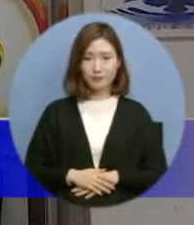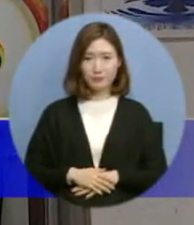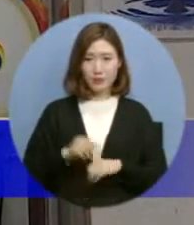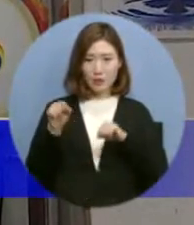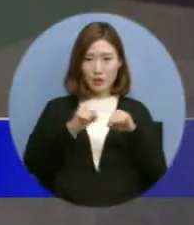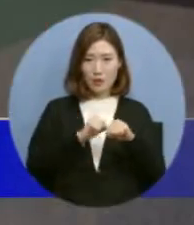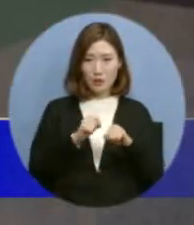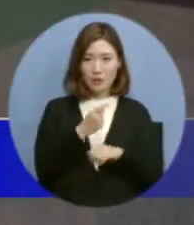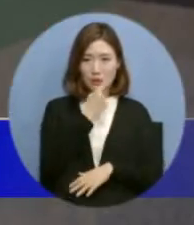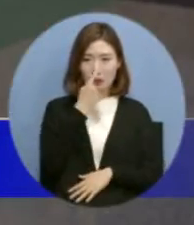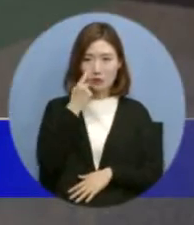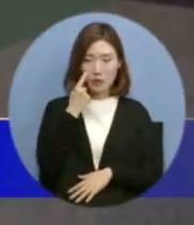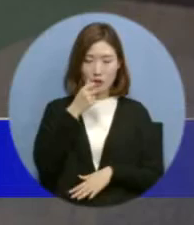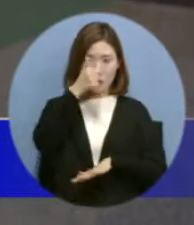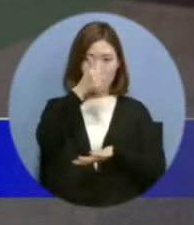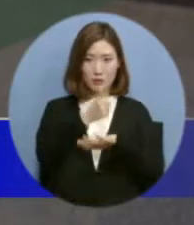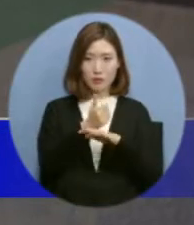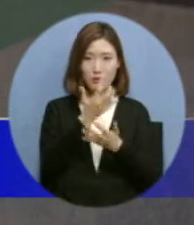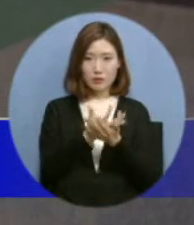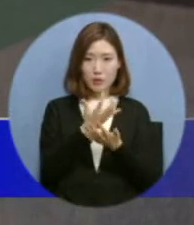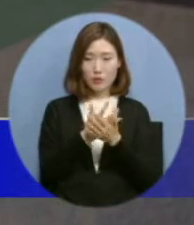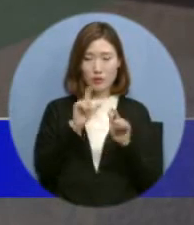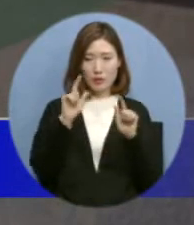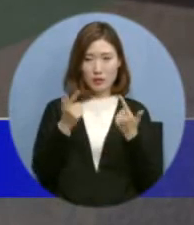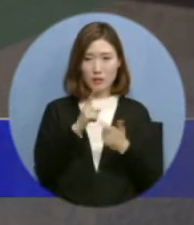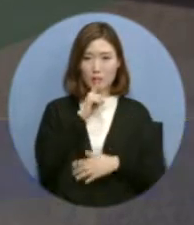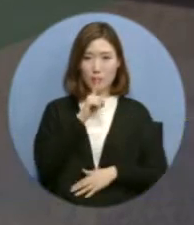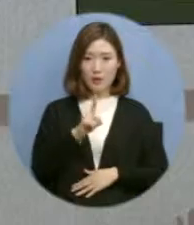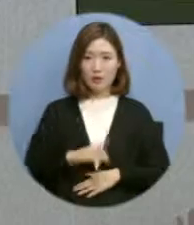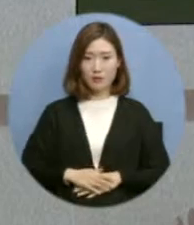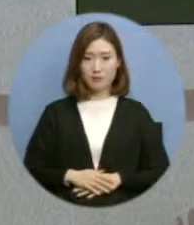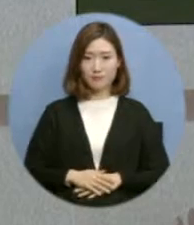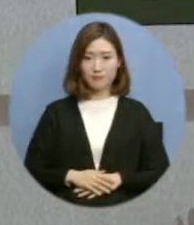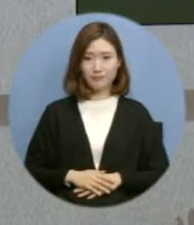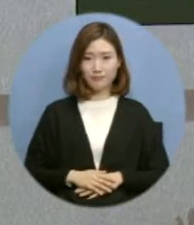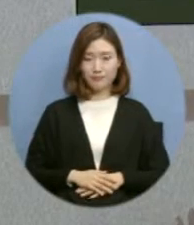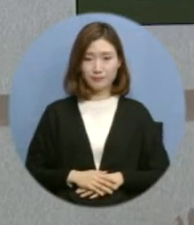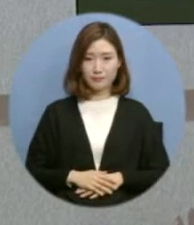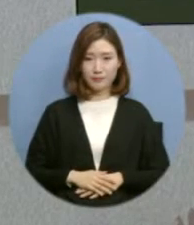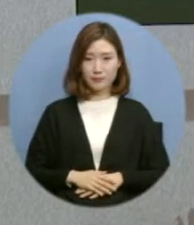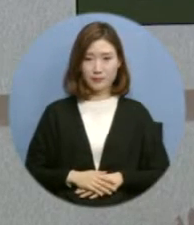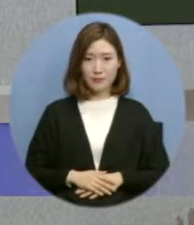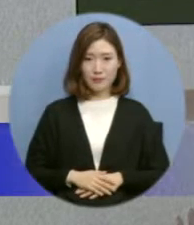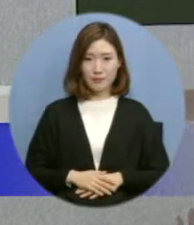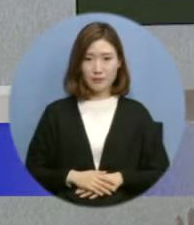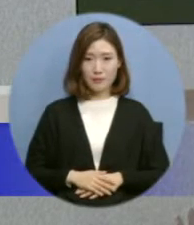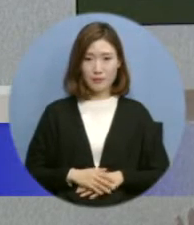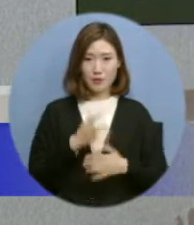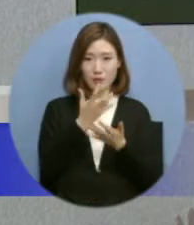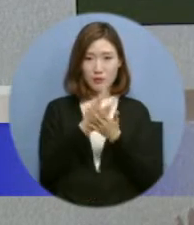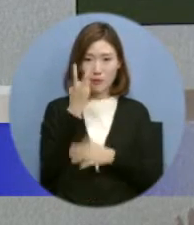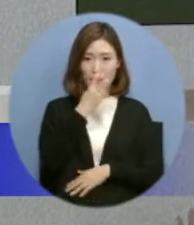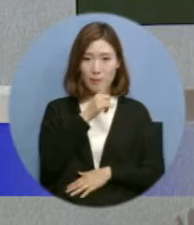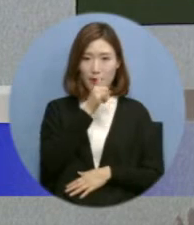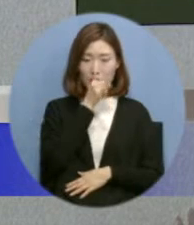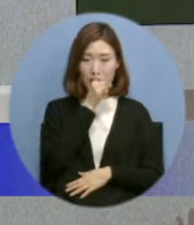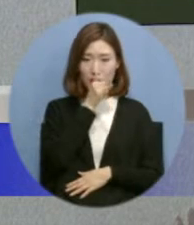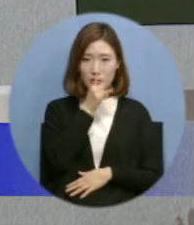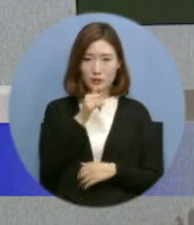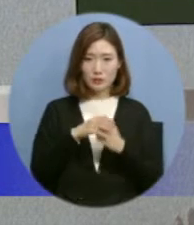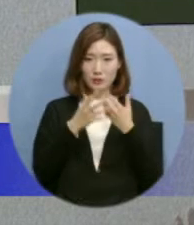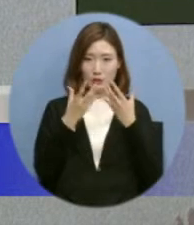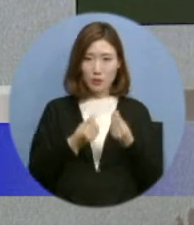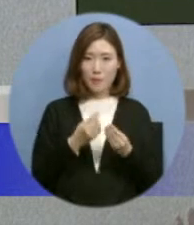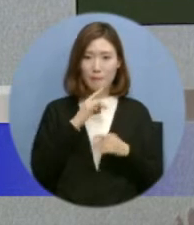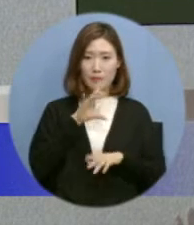행위를 확증할 결정적인 자료는 아니라고 덧붙였습니다. 자료 관리는 해요. 그것뿐만이 아니고 뭐 어떤